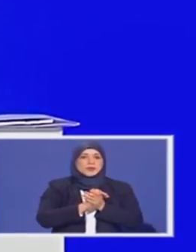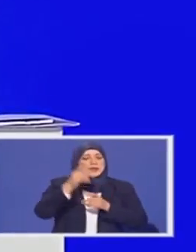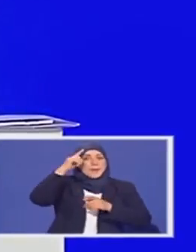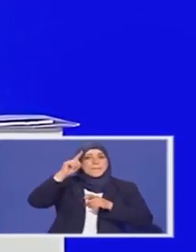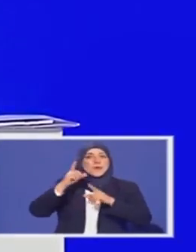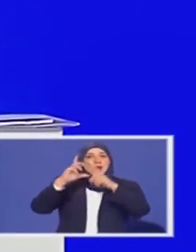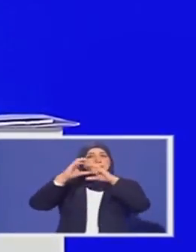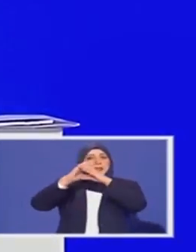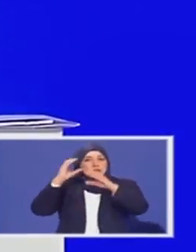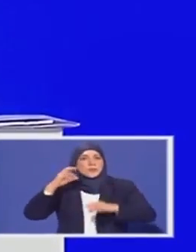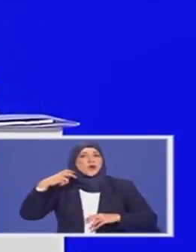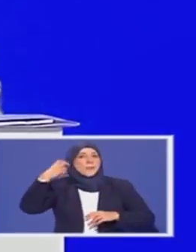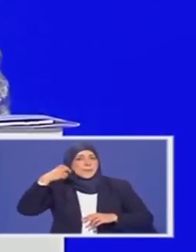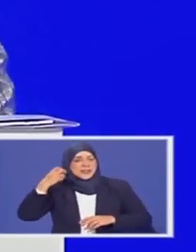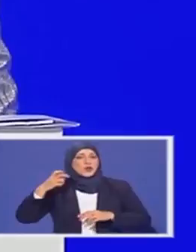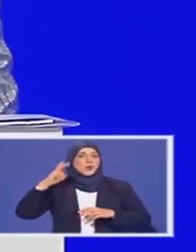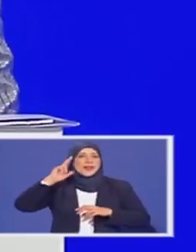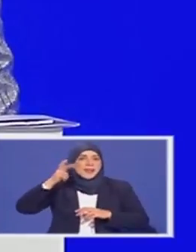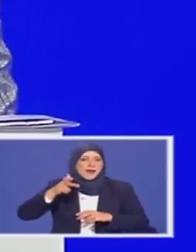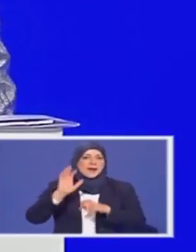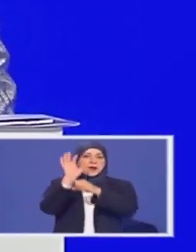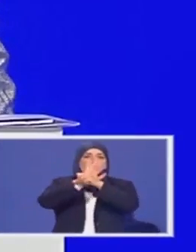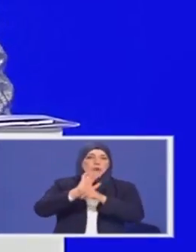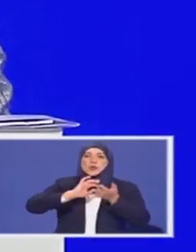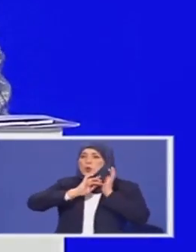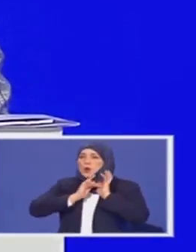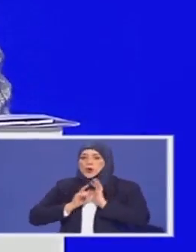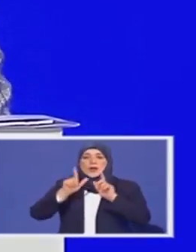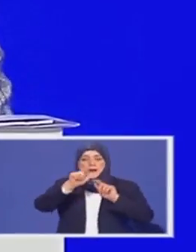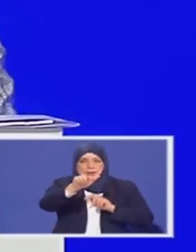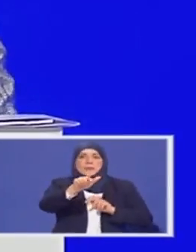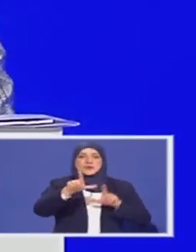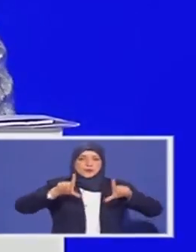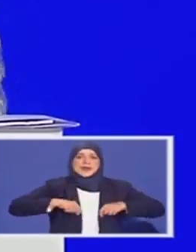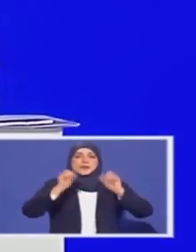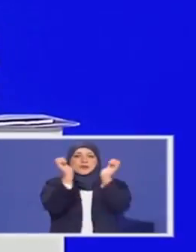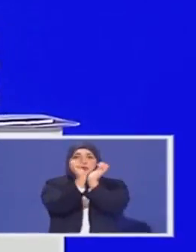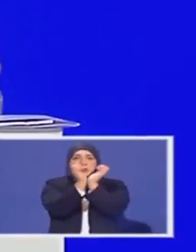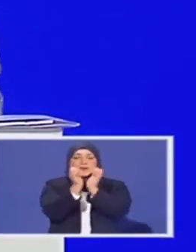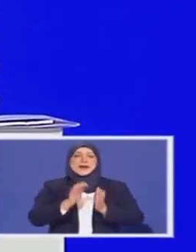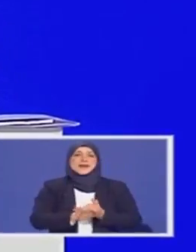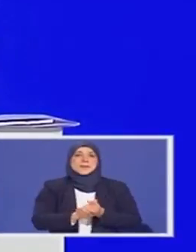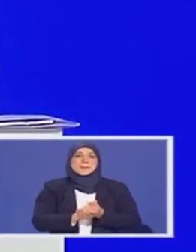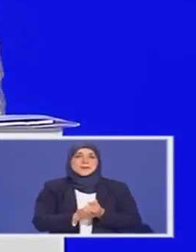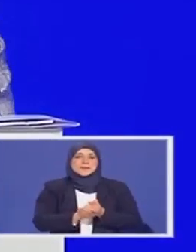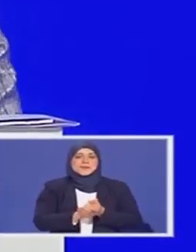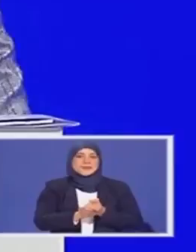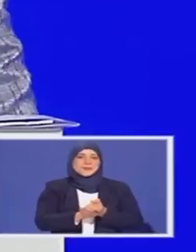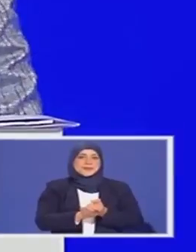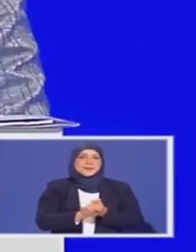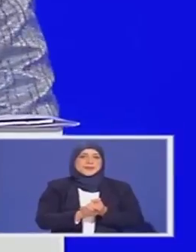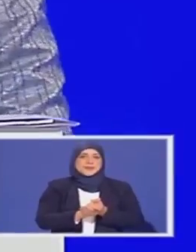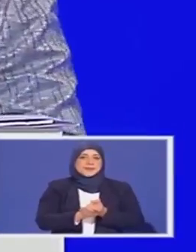للوسائل النقل كلهم موجودين في وزارة الشؤون الاجتماعية بالنسبة